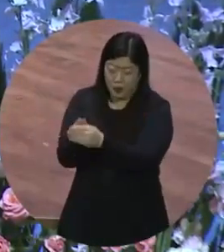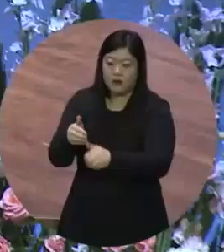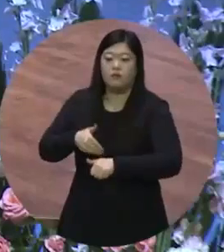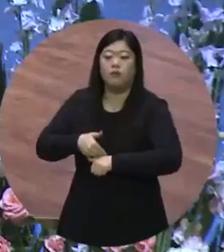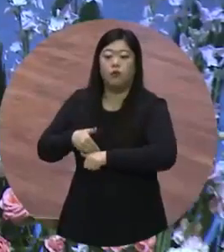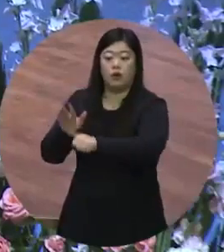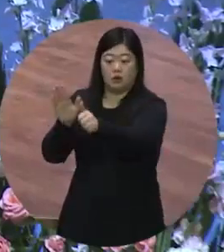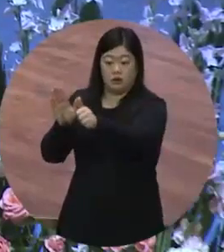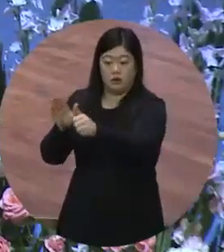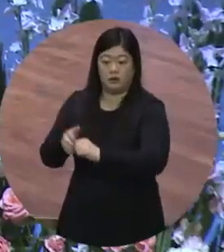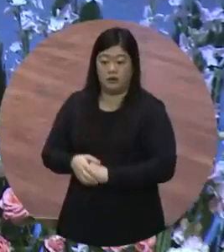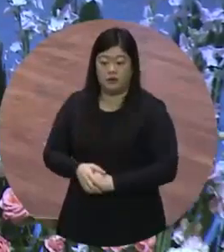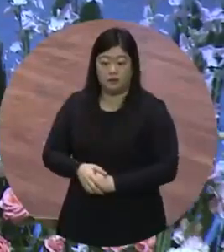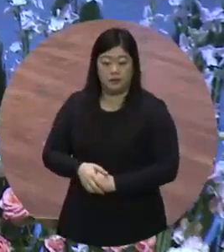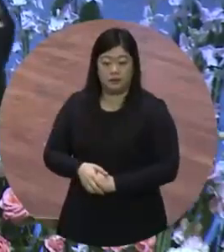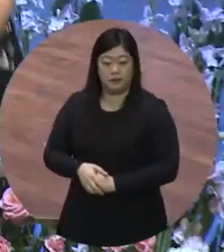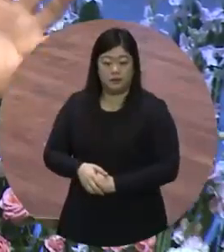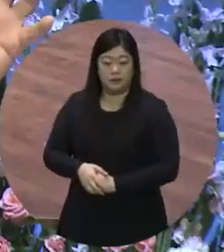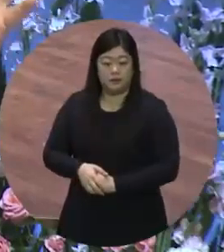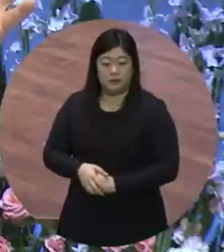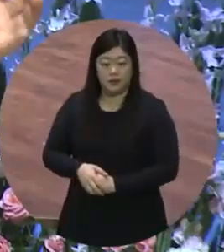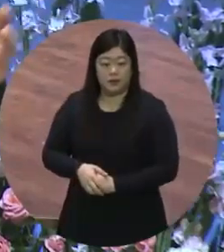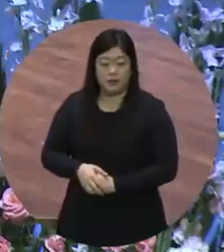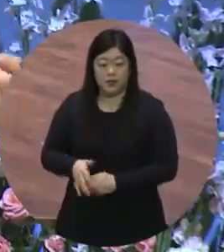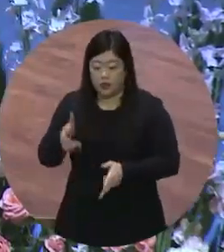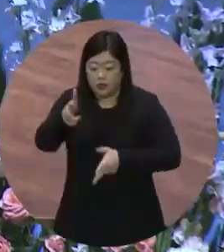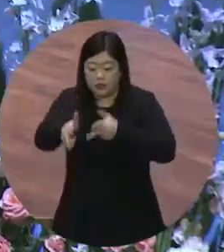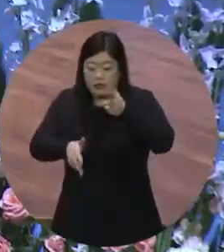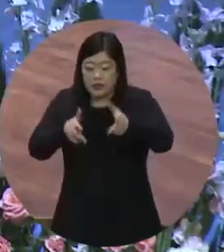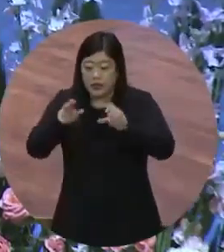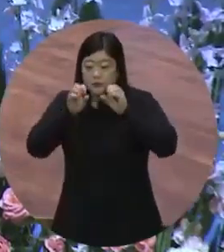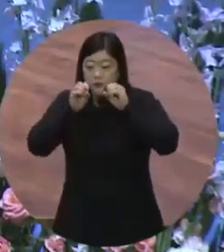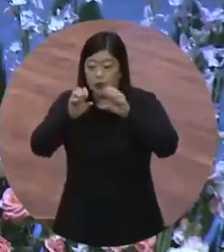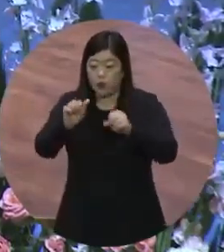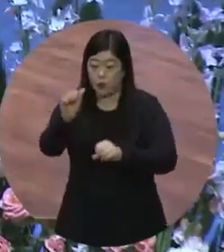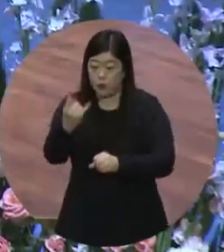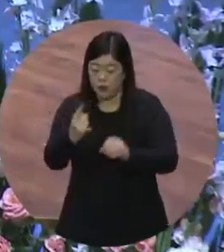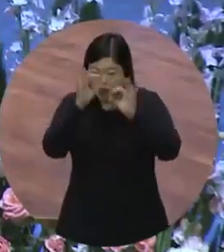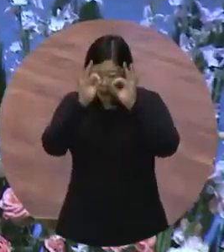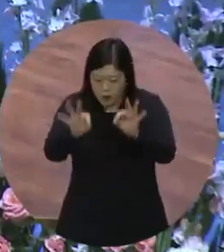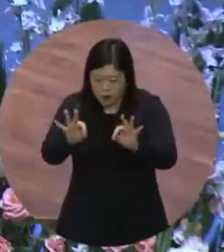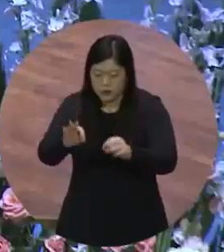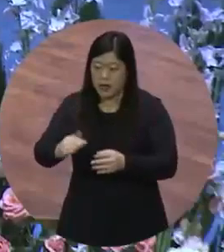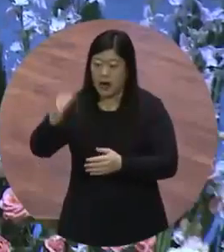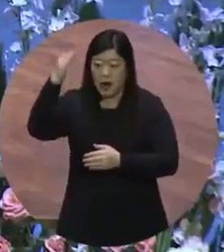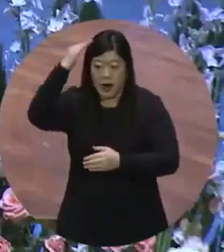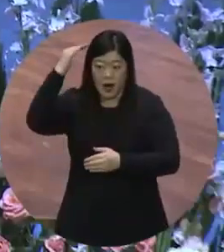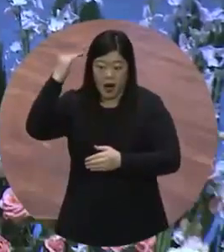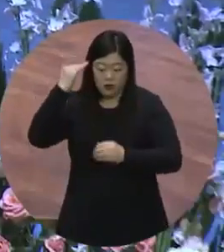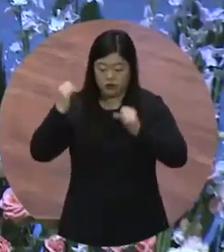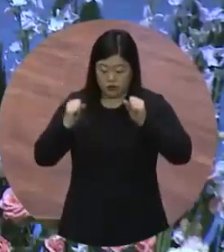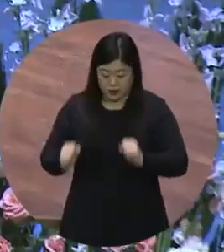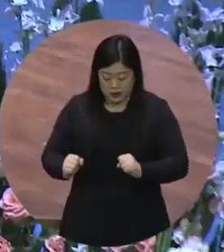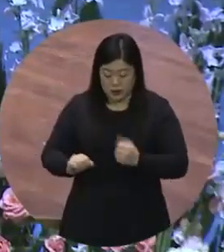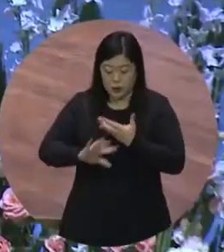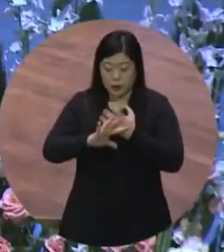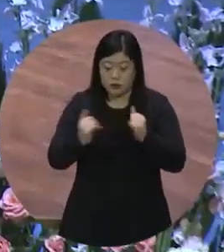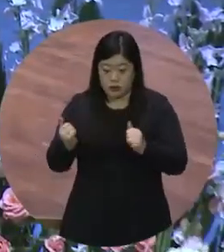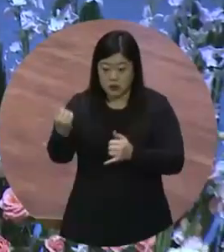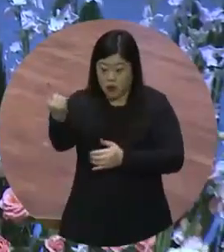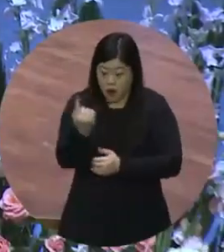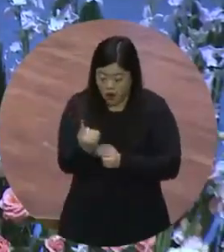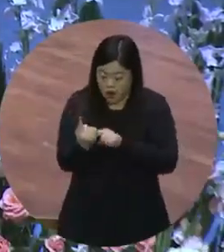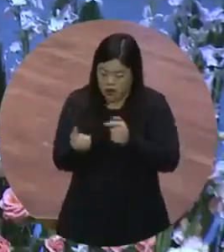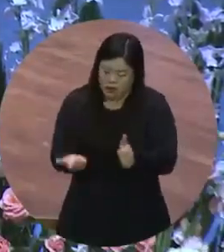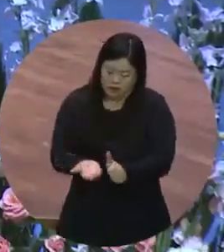산업선교회가 제대로 잡았더라고. 그래서 그걸 딱 그 역파송하는 전략 가지고 기도하면 하나님 오늘도 축복하신다니까요.